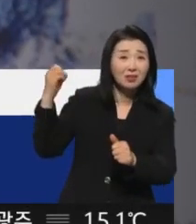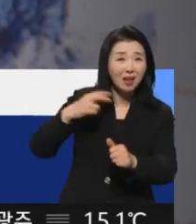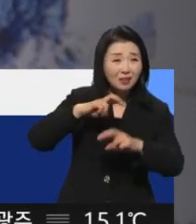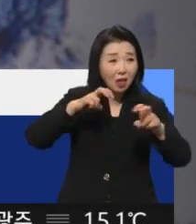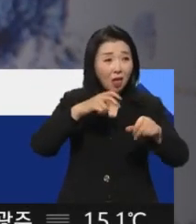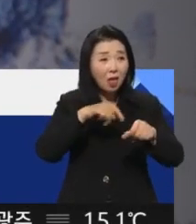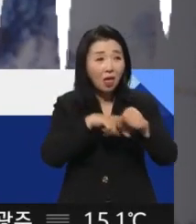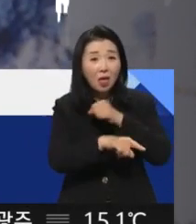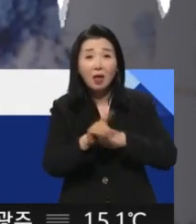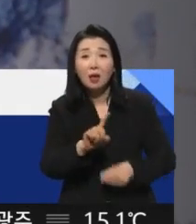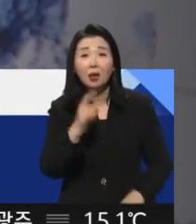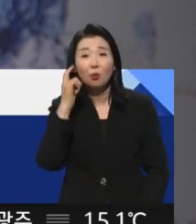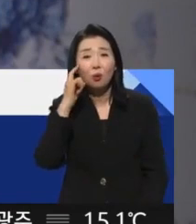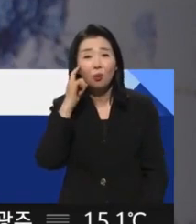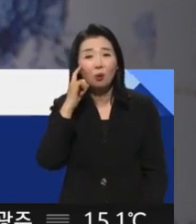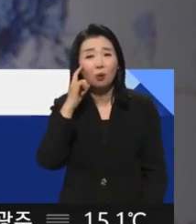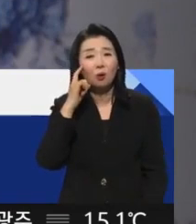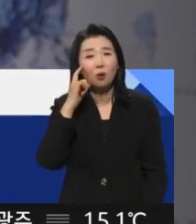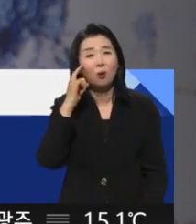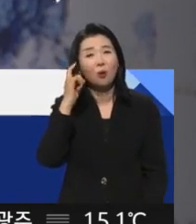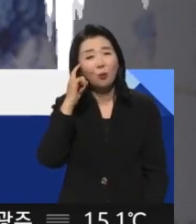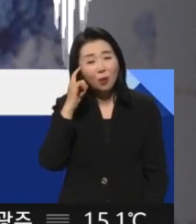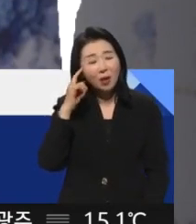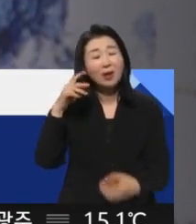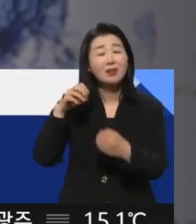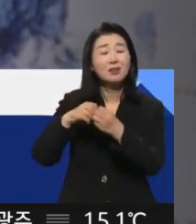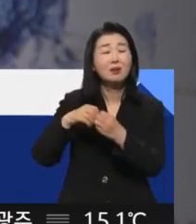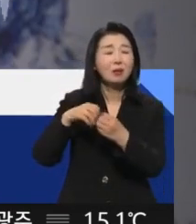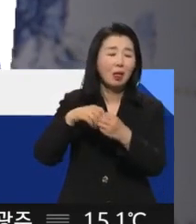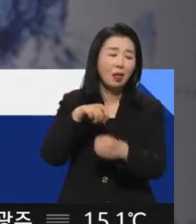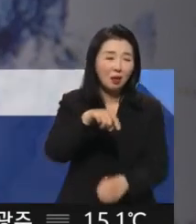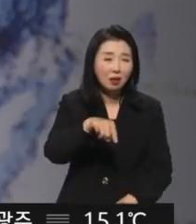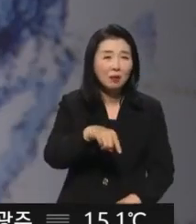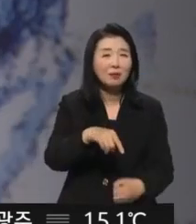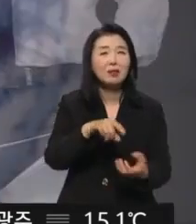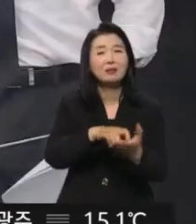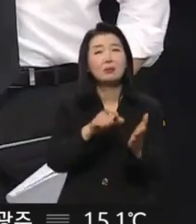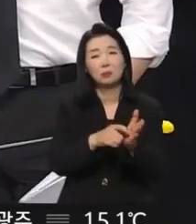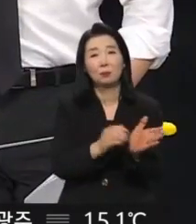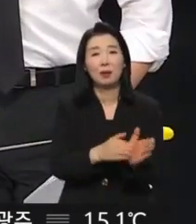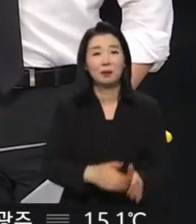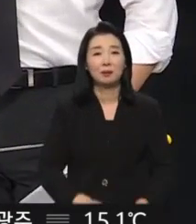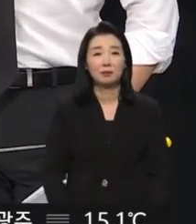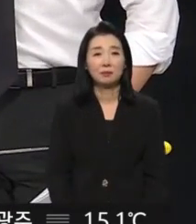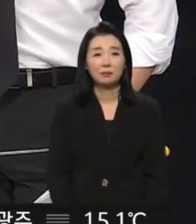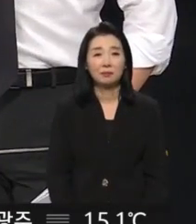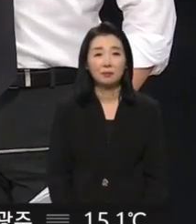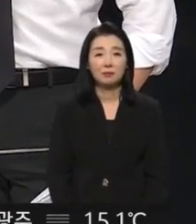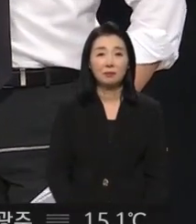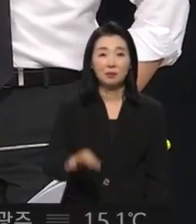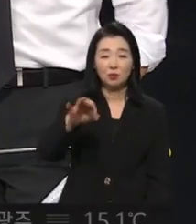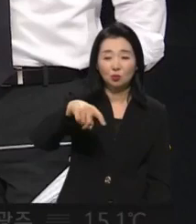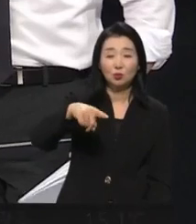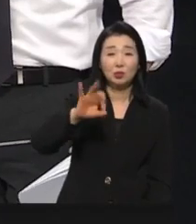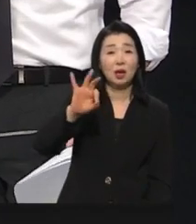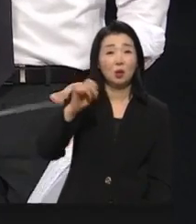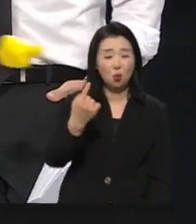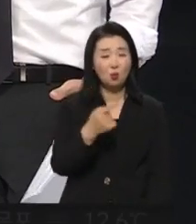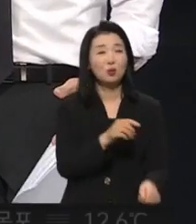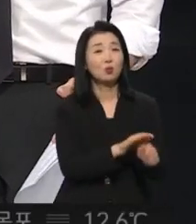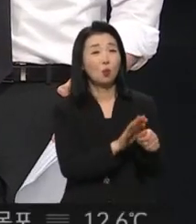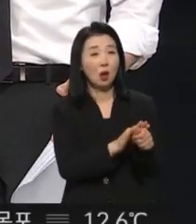정치적 관례라면 대선 이후에 고소고발 다 취하하는 그 정도의 사건인 거죠. 여기에 우상호 의원도 힘을 실었습니다.